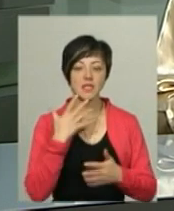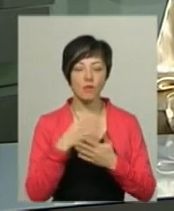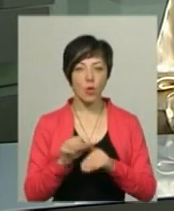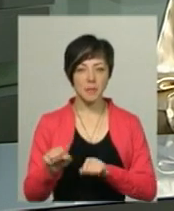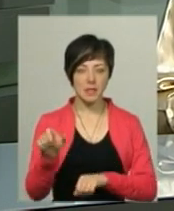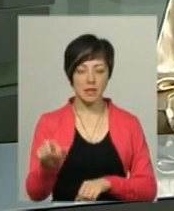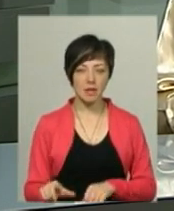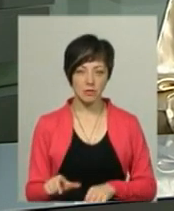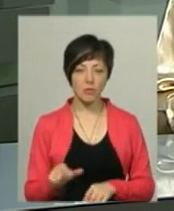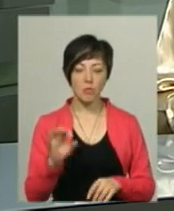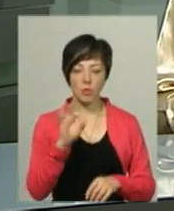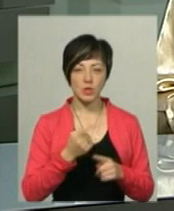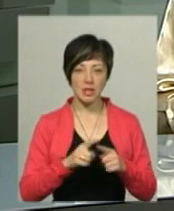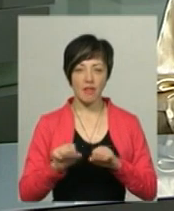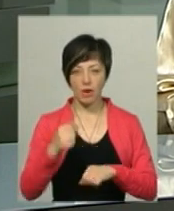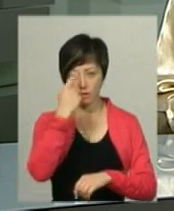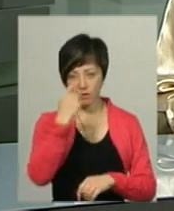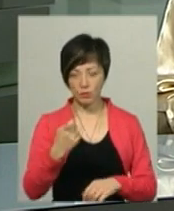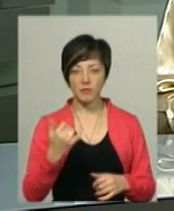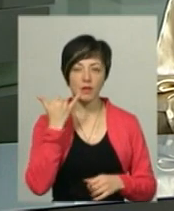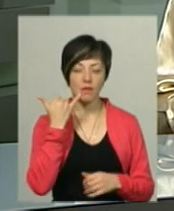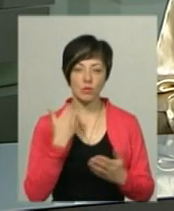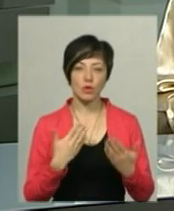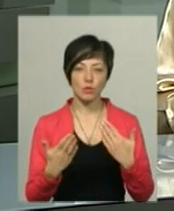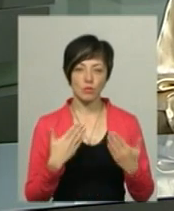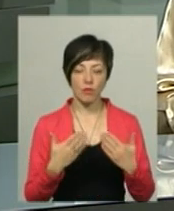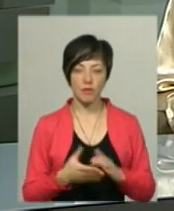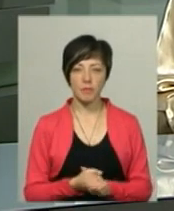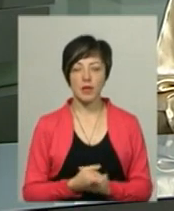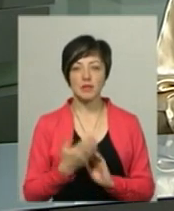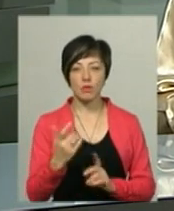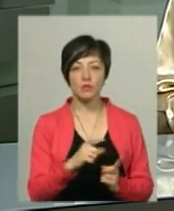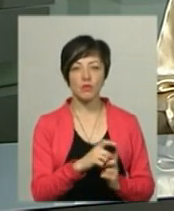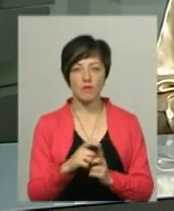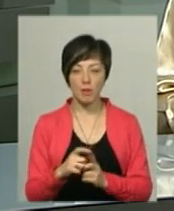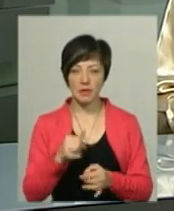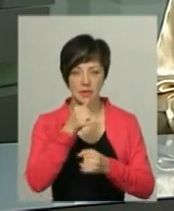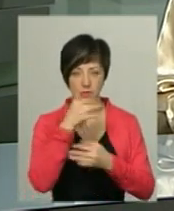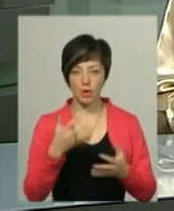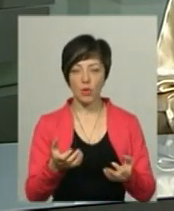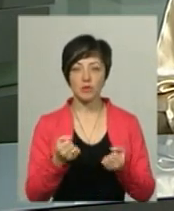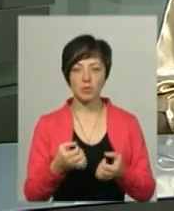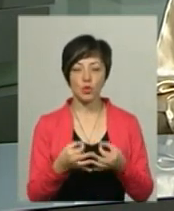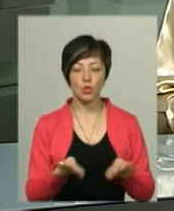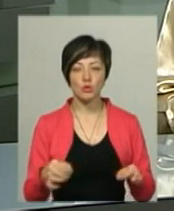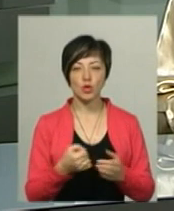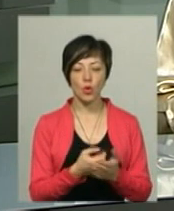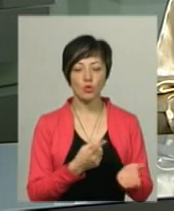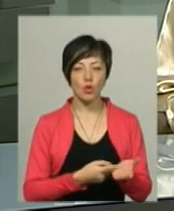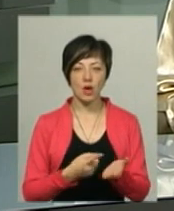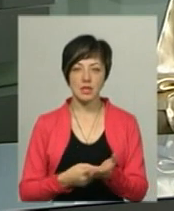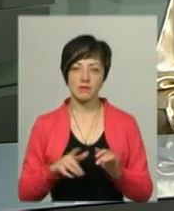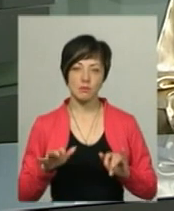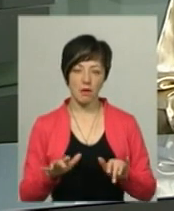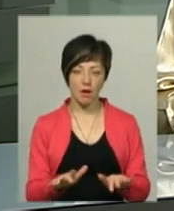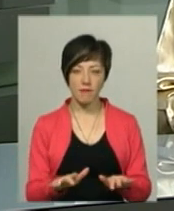підзахисного. Про це Юрій Ратушняк повідомив нам у телефонній розмові. За його словами, він не зміг отримати доступу до речових доказів